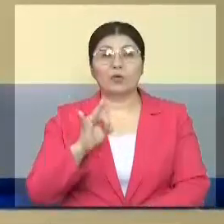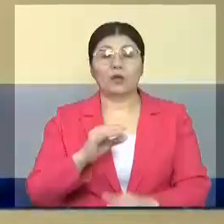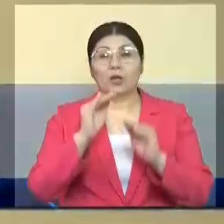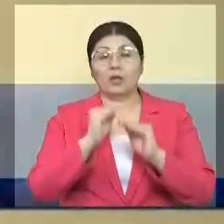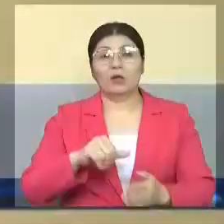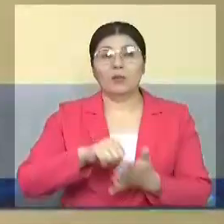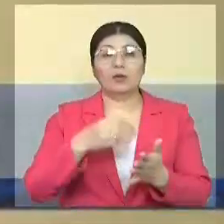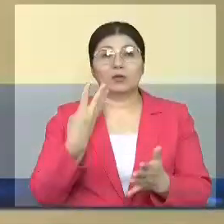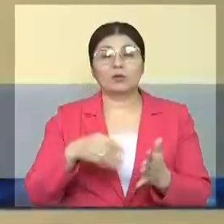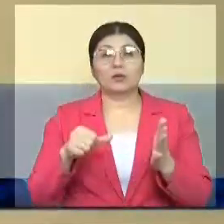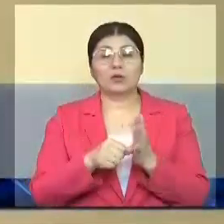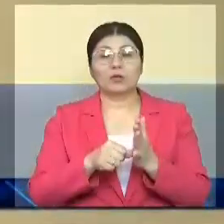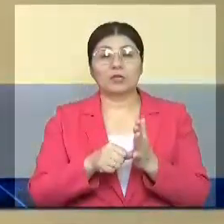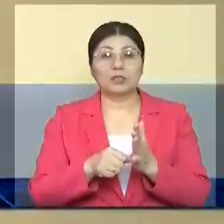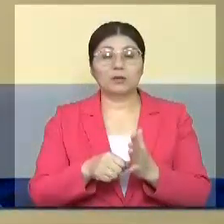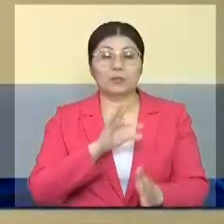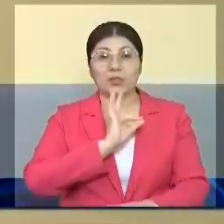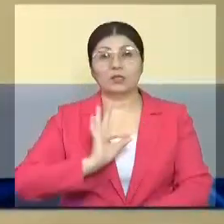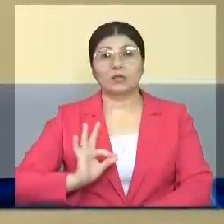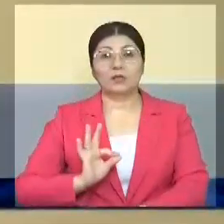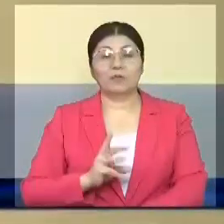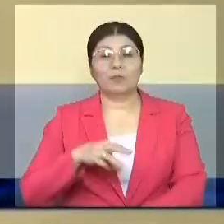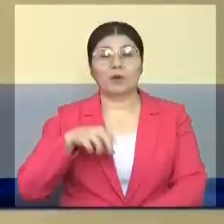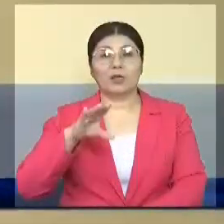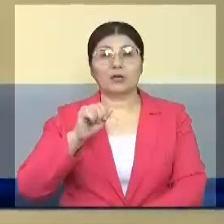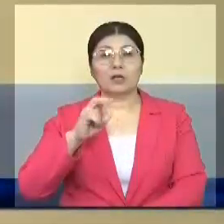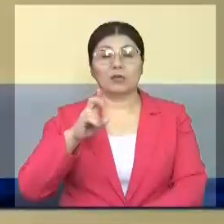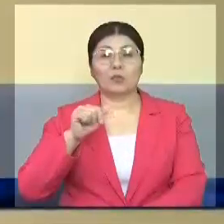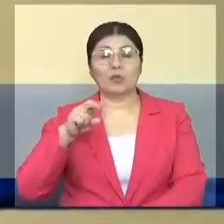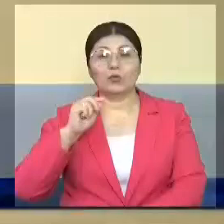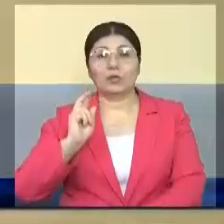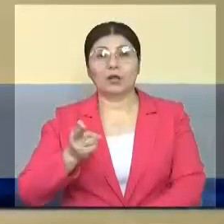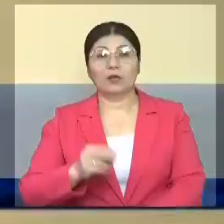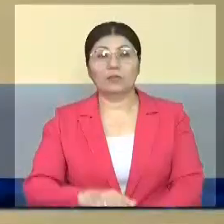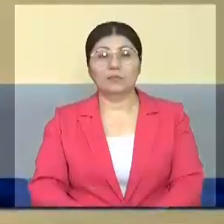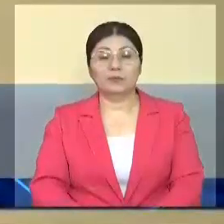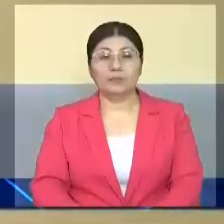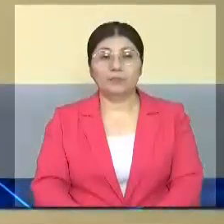наименьшая 46,8% в Маржамбулаховском сельском округе Алгинского района.